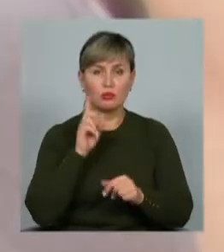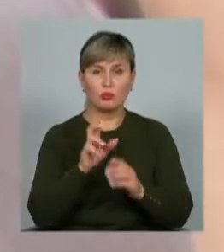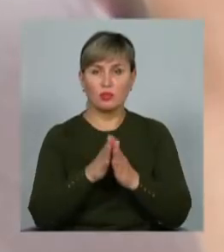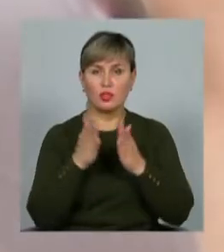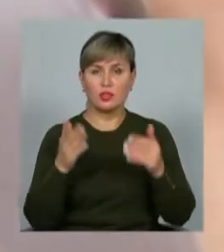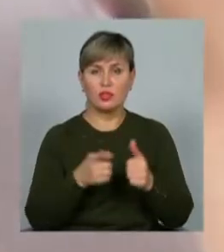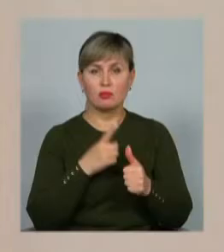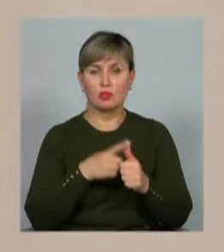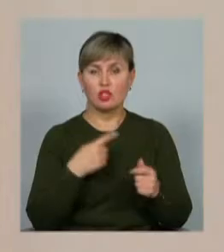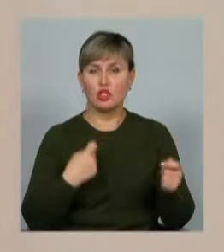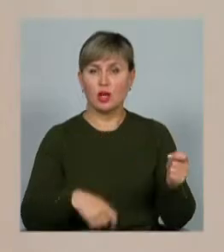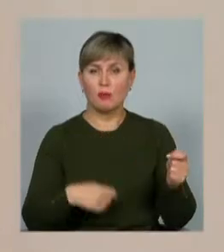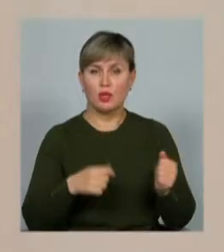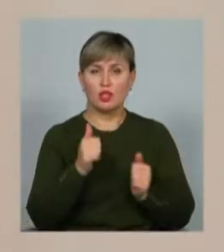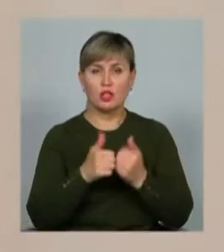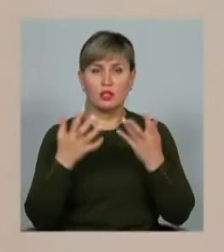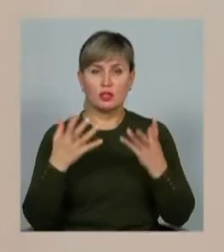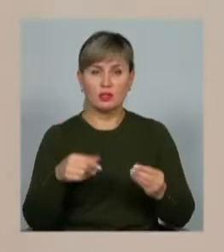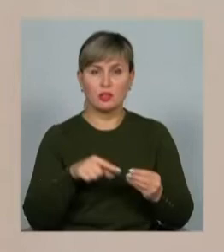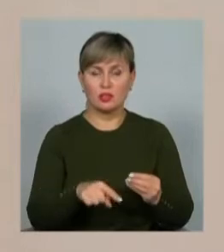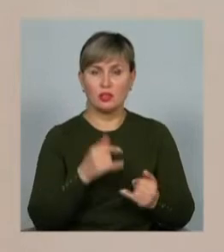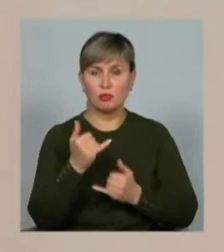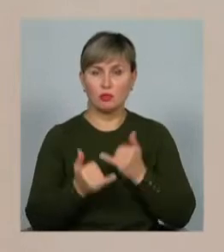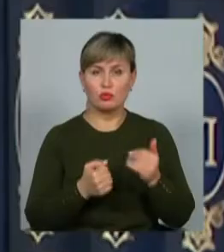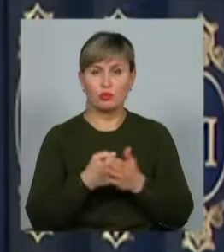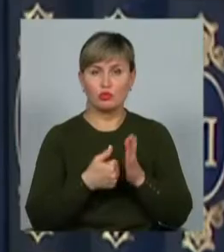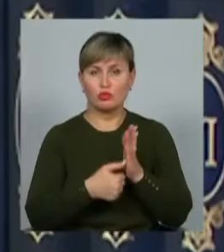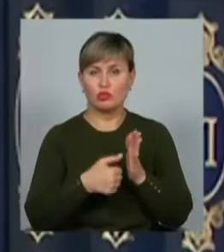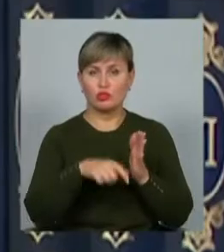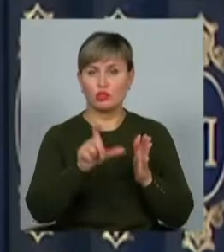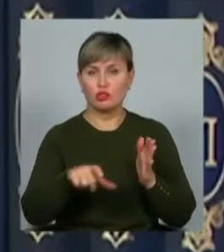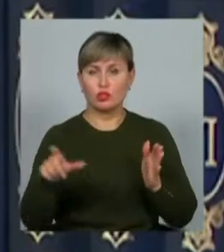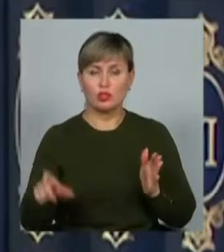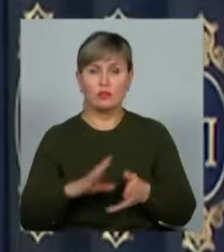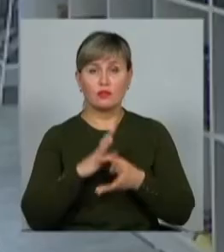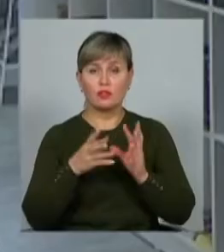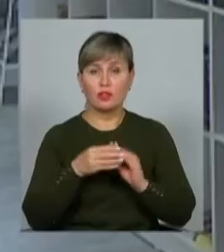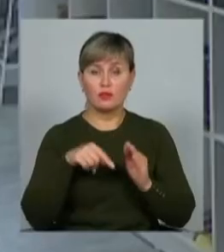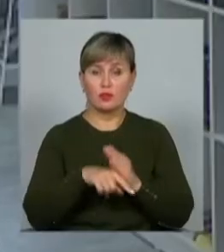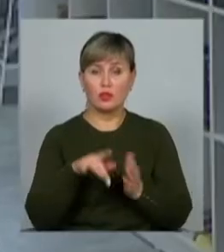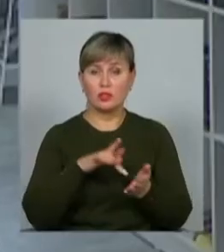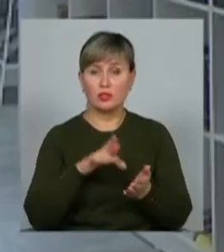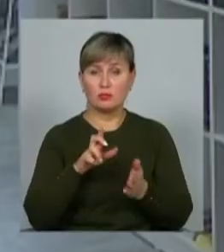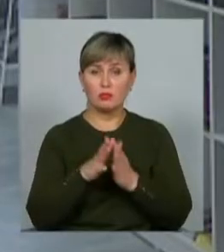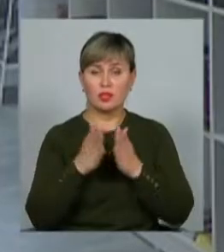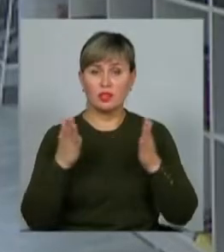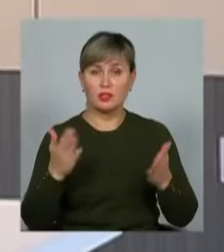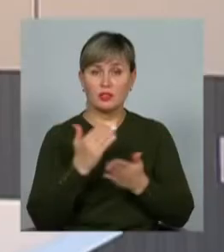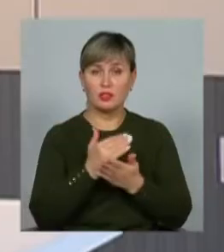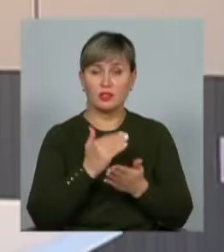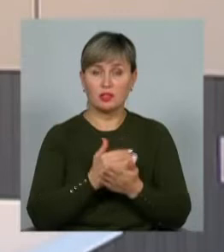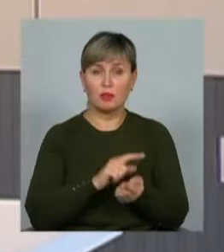библиотеке имени Жамбыла. Ежедневно здесь обслуживают до 600 читателей. Всего из 26 библиотек централизованной библиотечной